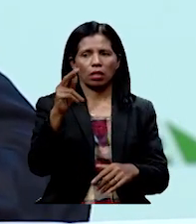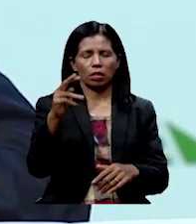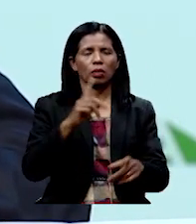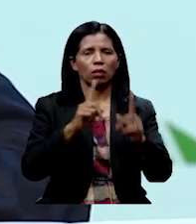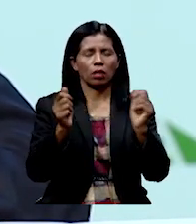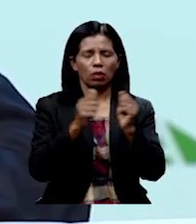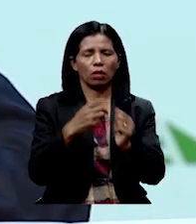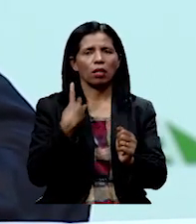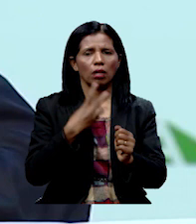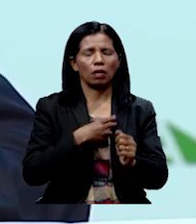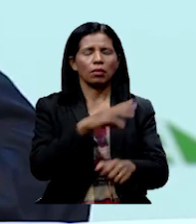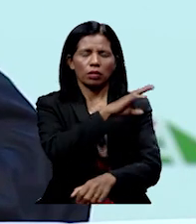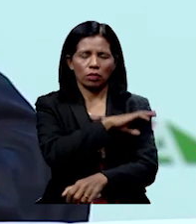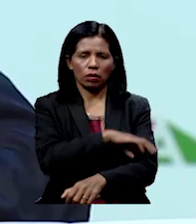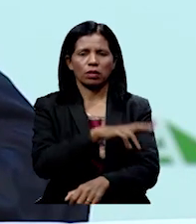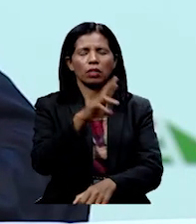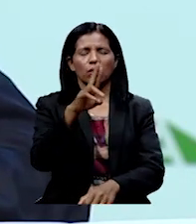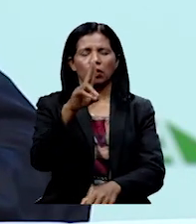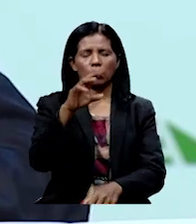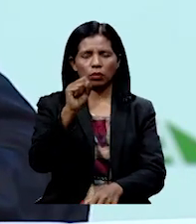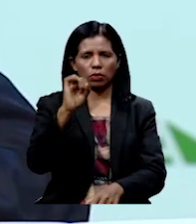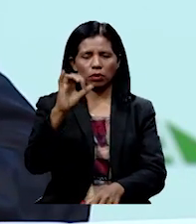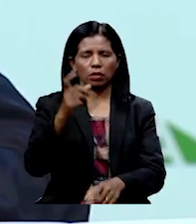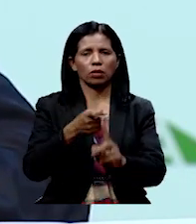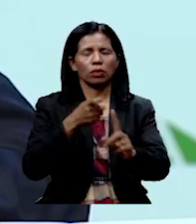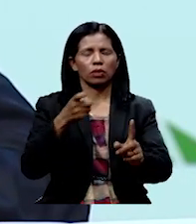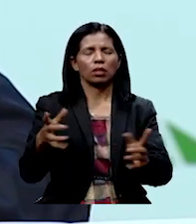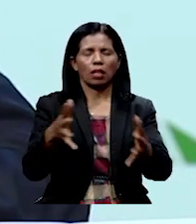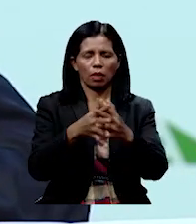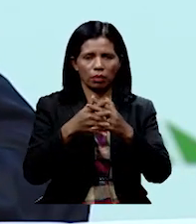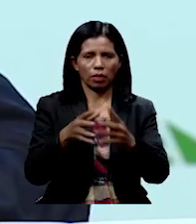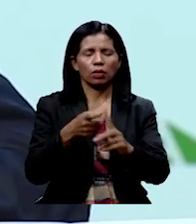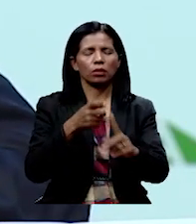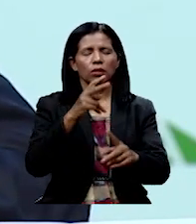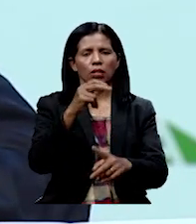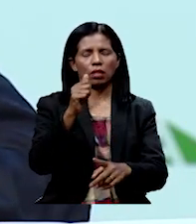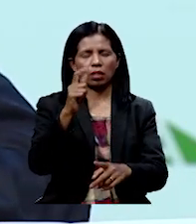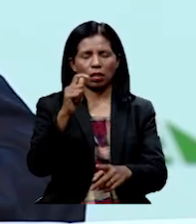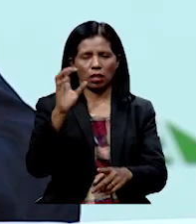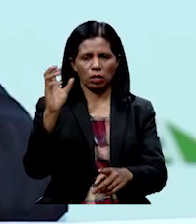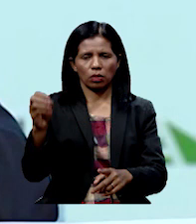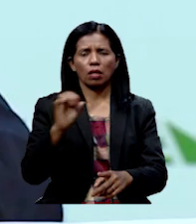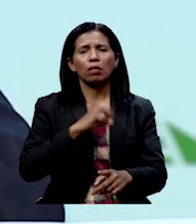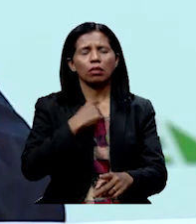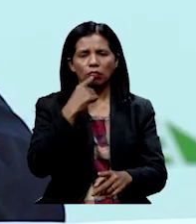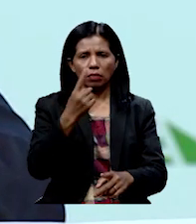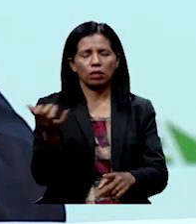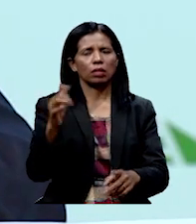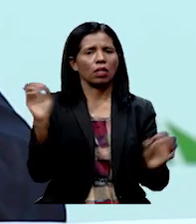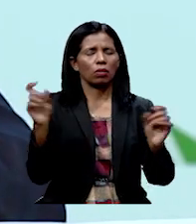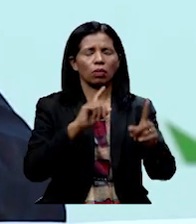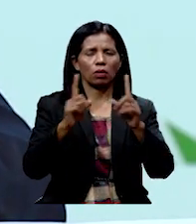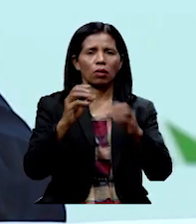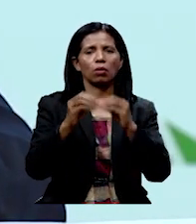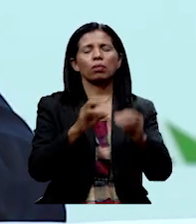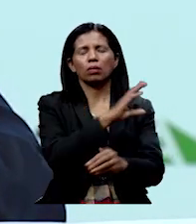не, мак амьяса по сигуранса Русия, не бе крия уси Estados Unidos de America, но уси НАТО. Мабе хау репете филафали, сира ла кой колия кона по